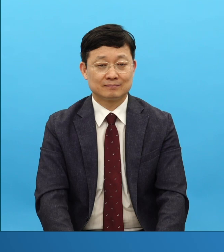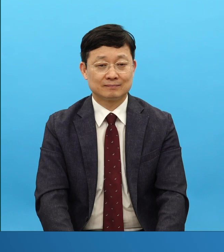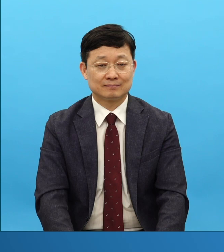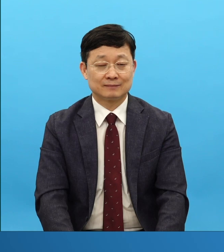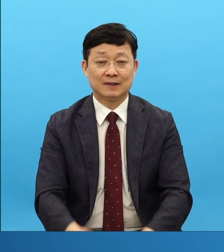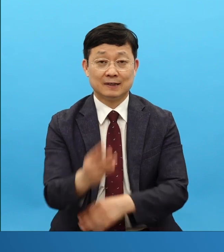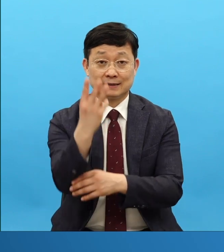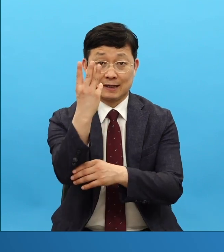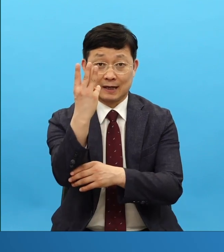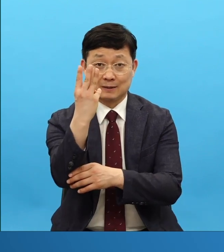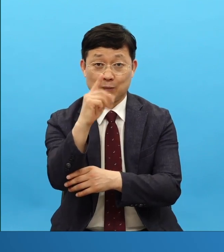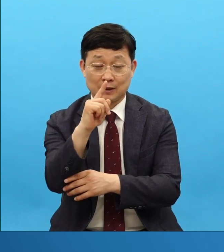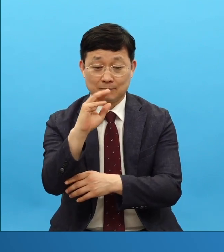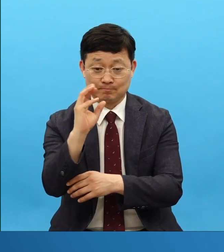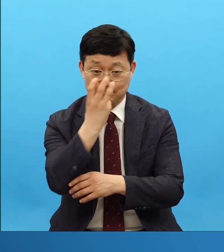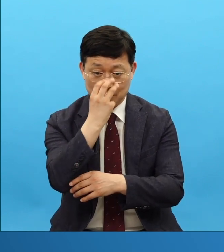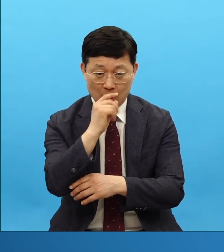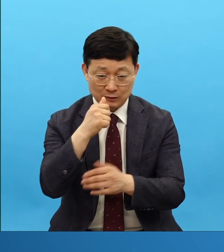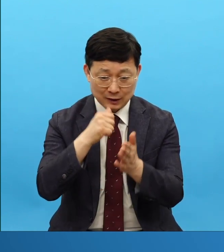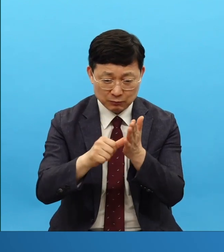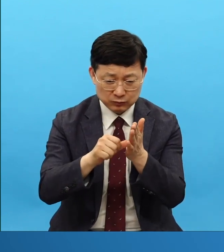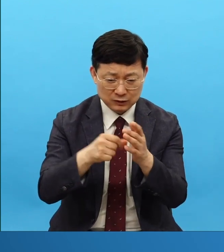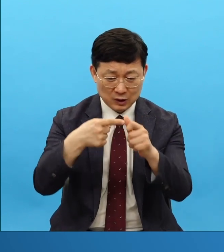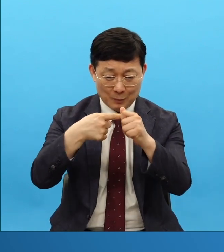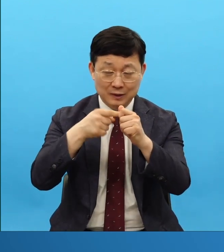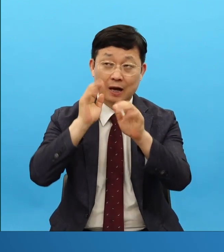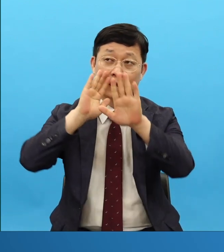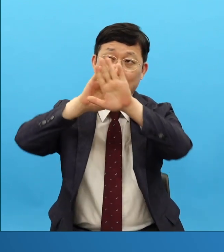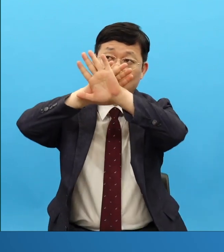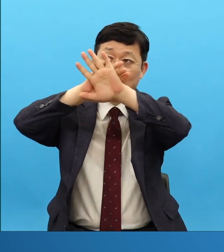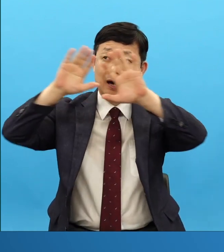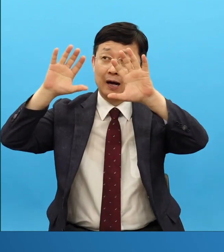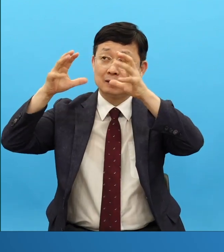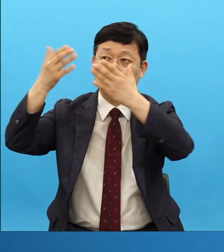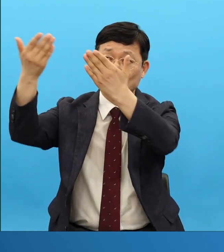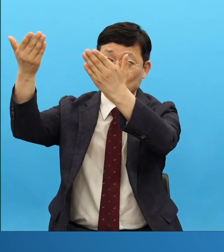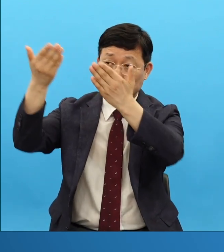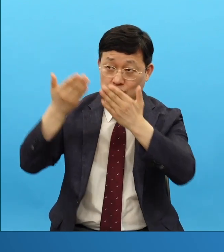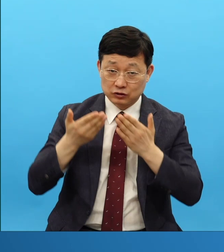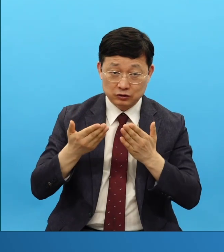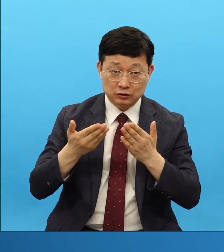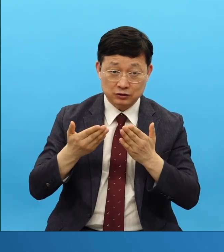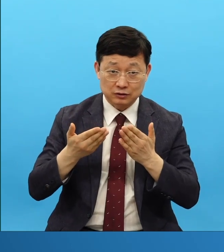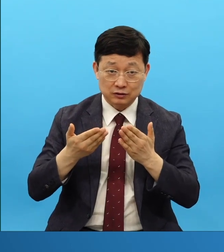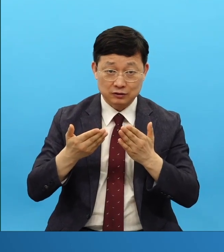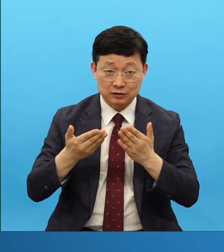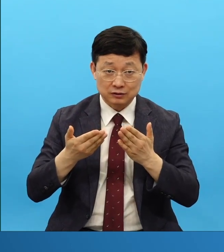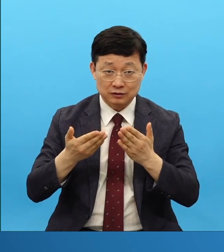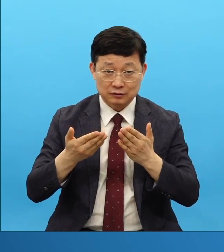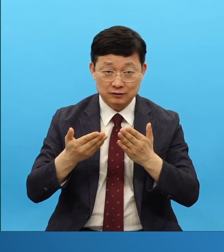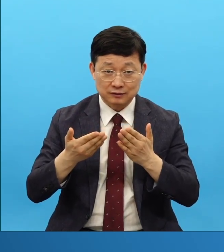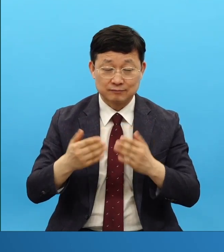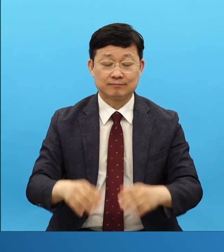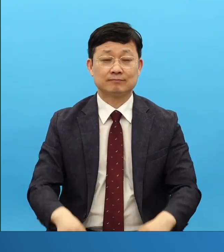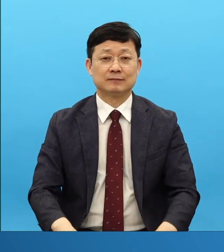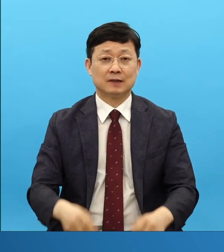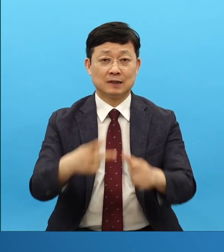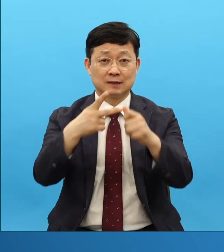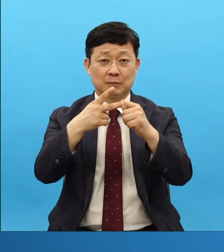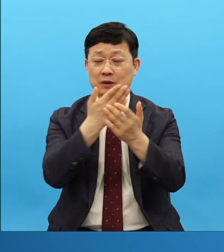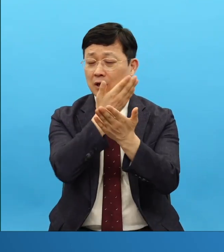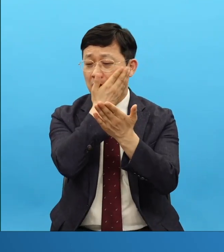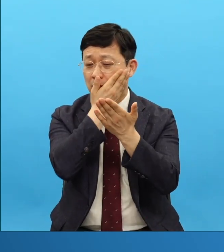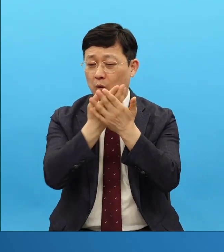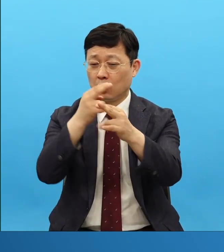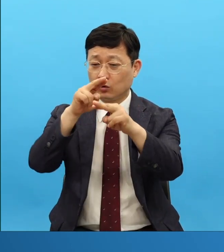정말 헤븐리 위에서 내리는. Truly heavenly, the things from above. 더 중요한 거는 완전 하나님